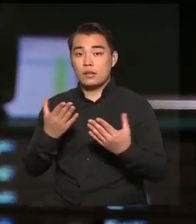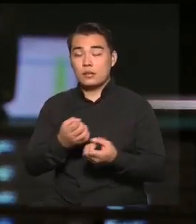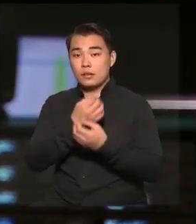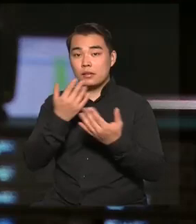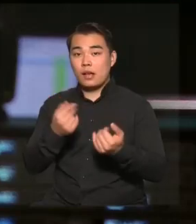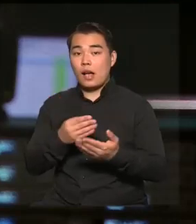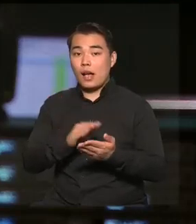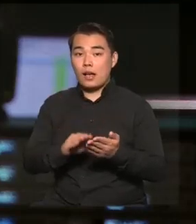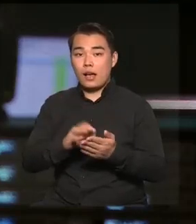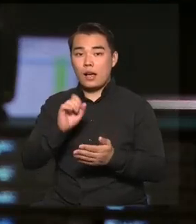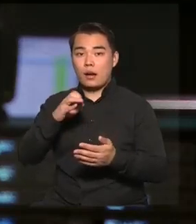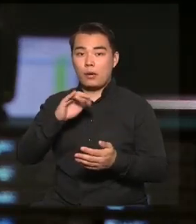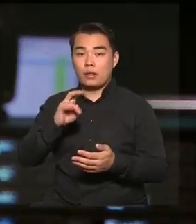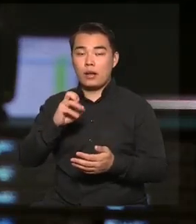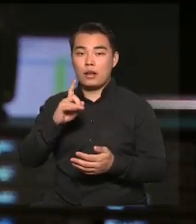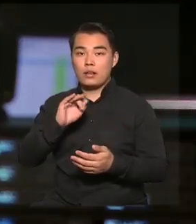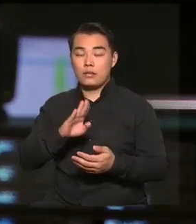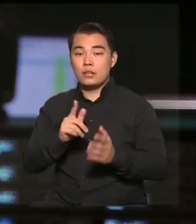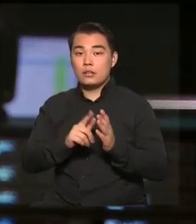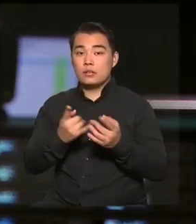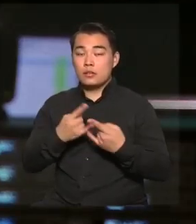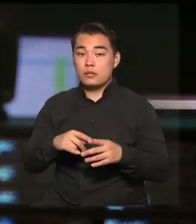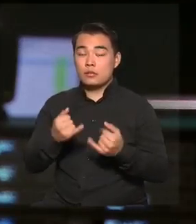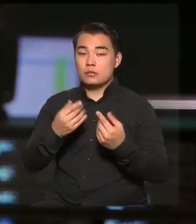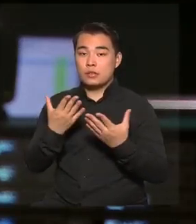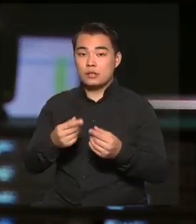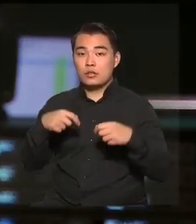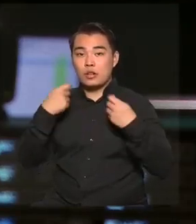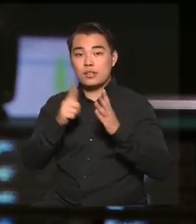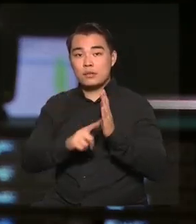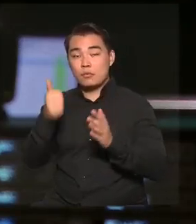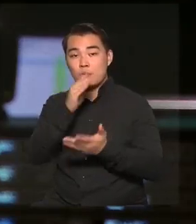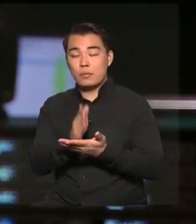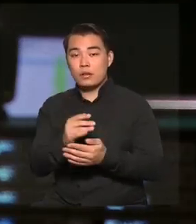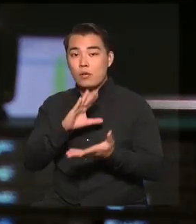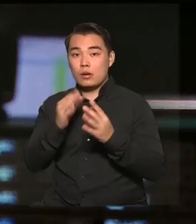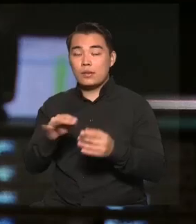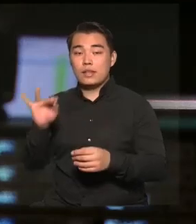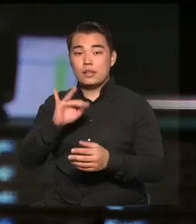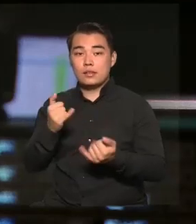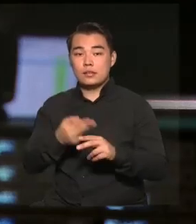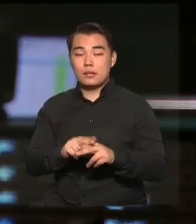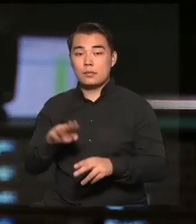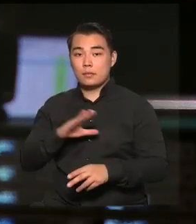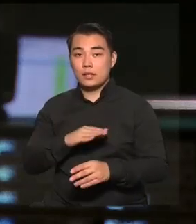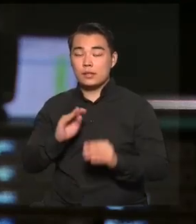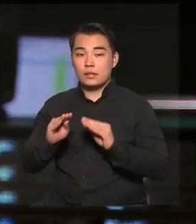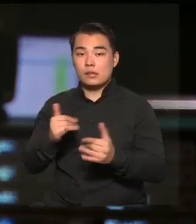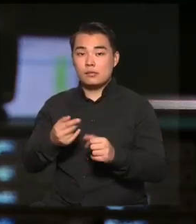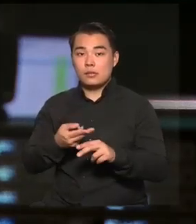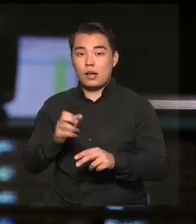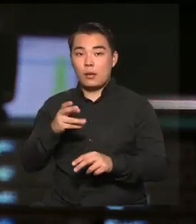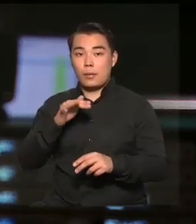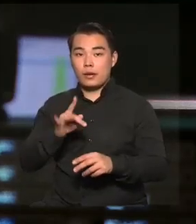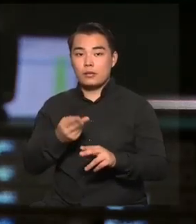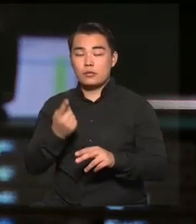көрнекті ақын Арман Ғаниевтің туғанына 70 жыл. Мерейтойға орай елорда төрінде рухани шара ұйымдастырылды. Онда